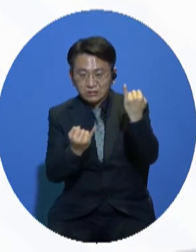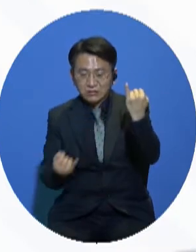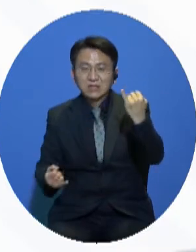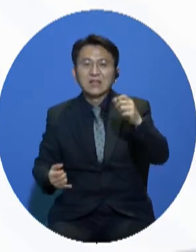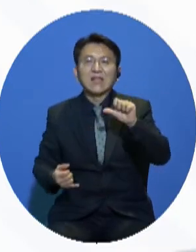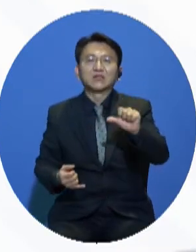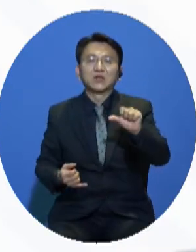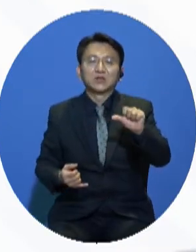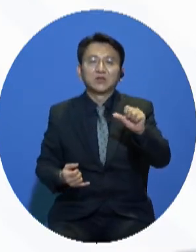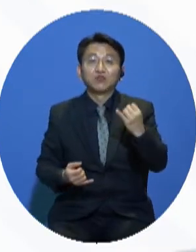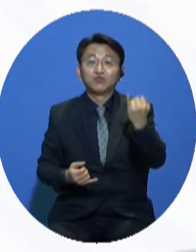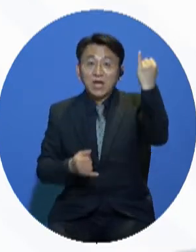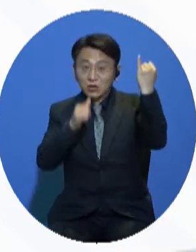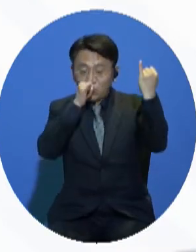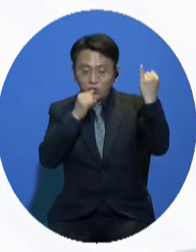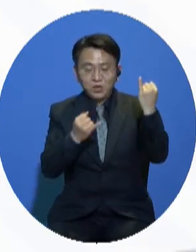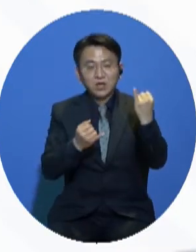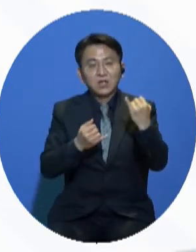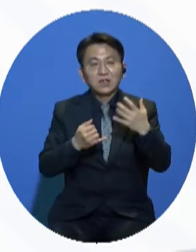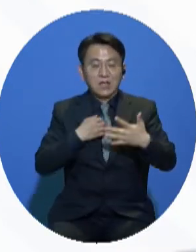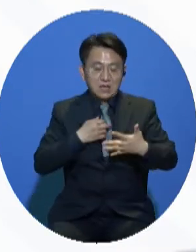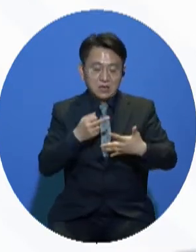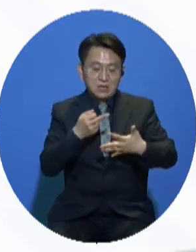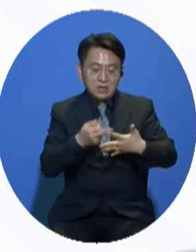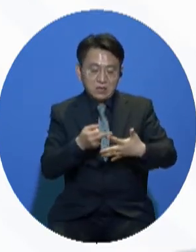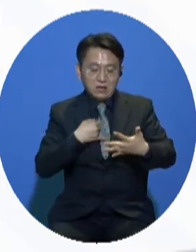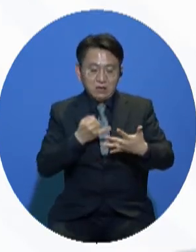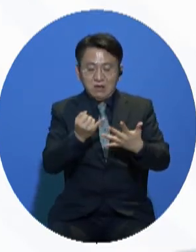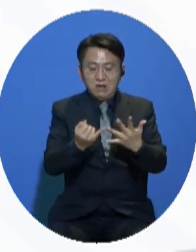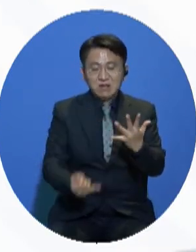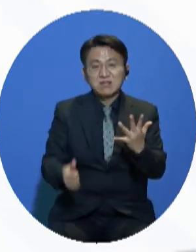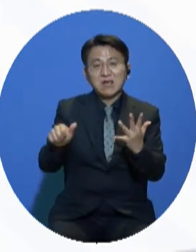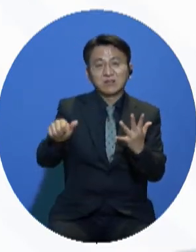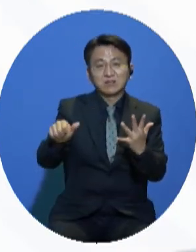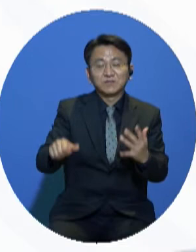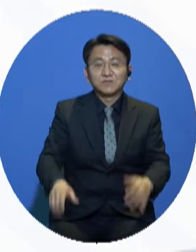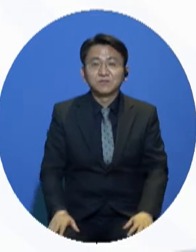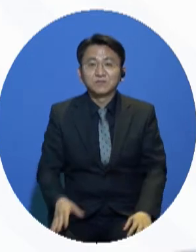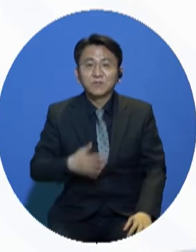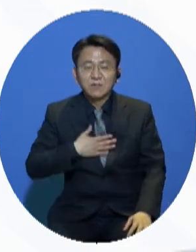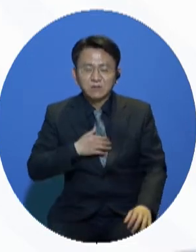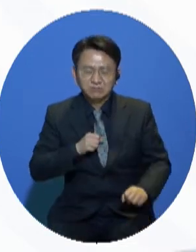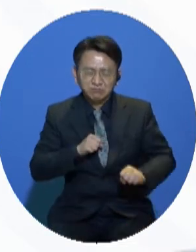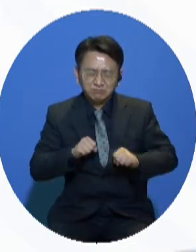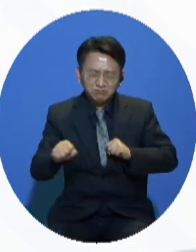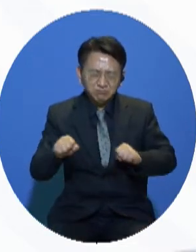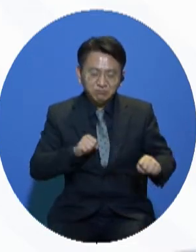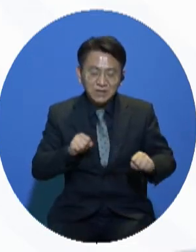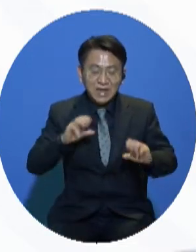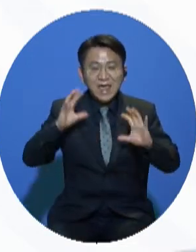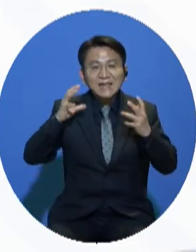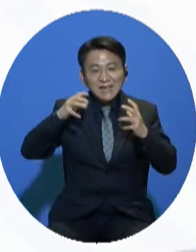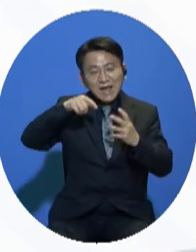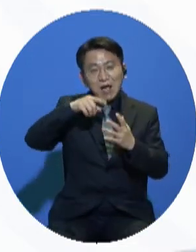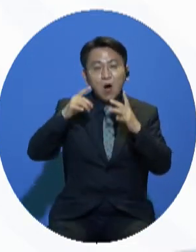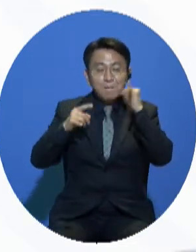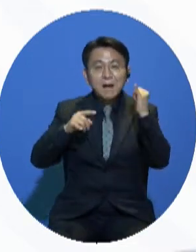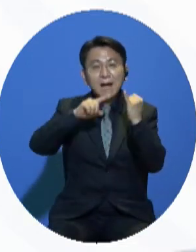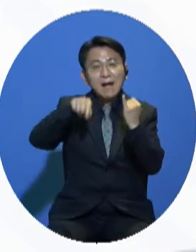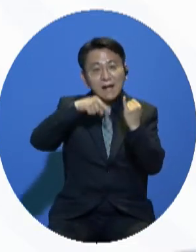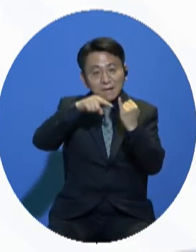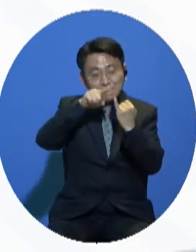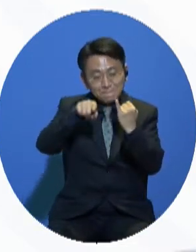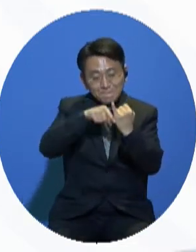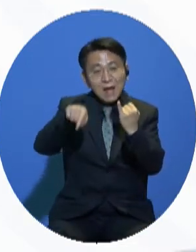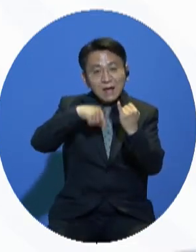있습니다. 그런데 제가 굉장히 활동적인 태아였을 때 뱃속에서